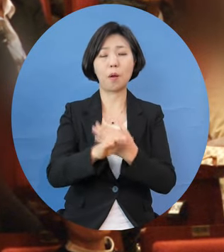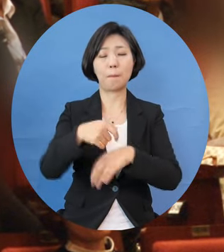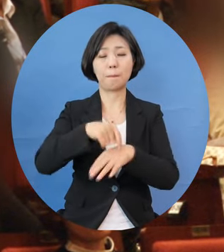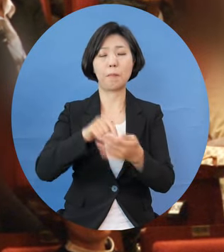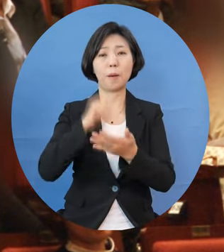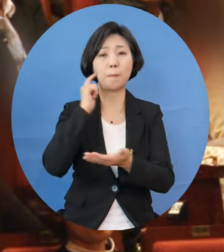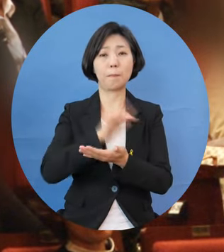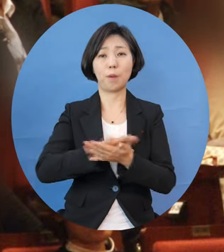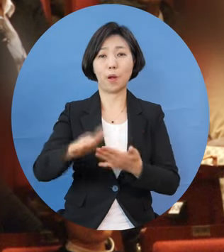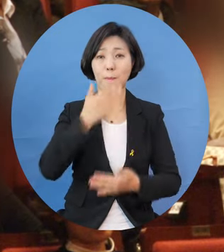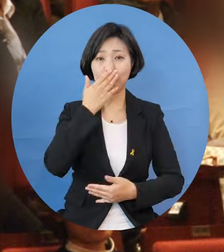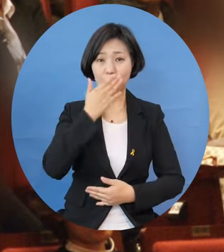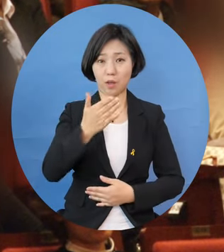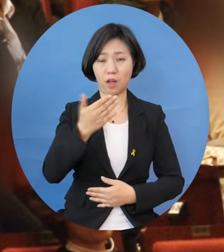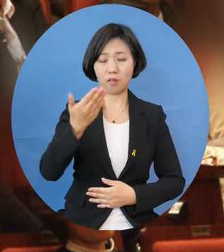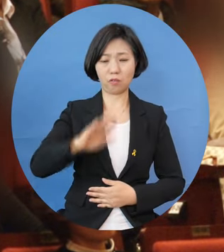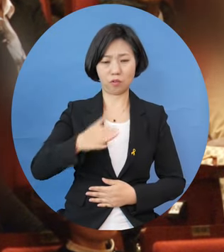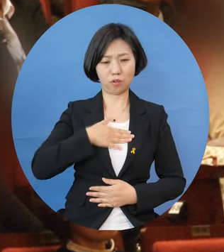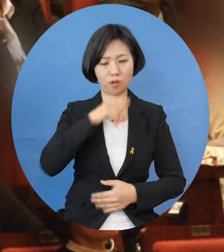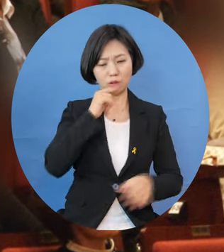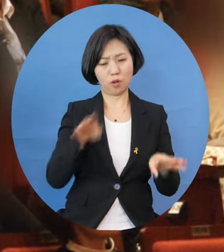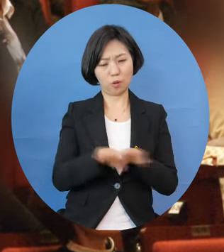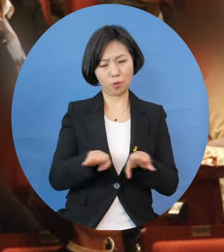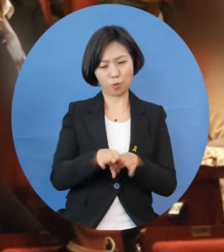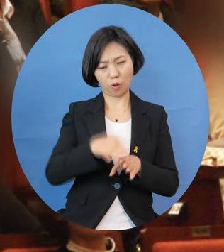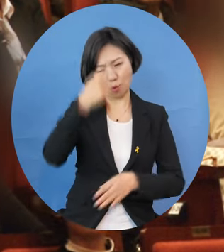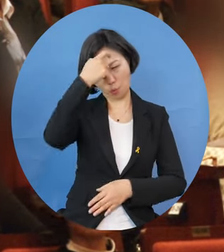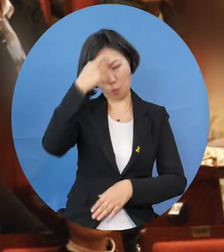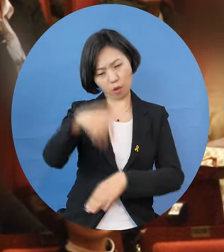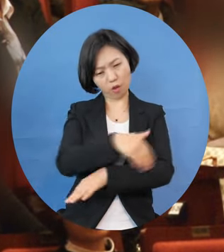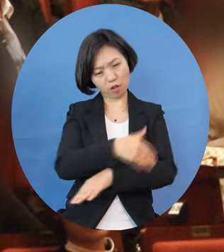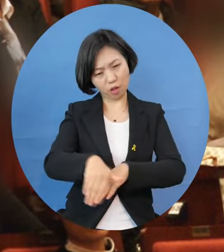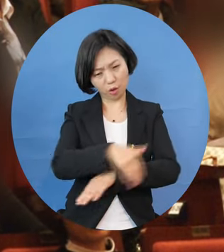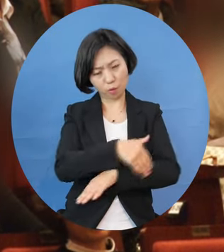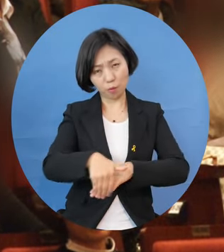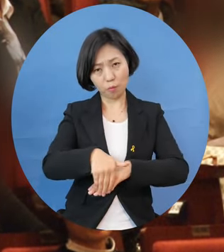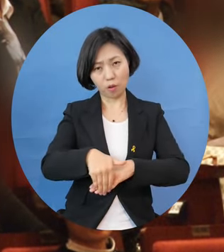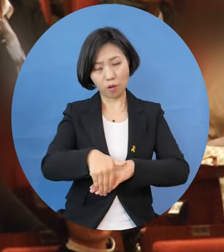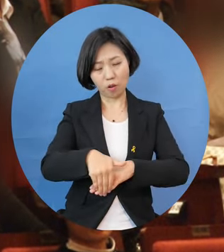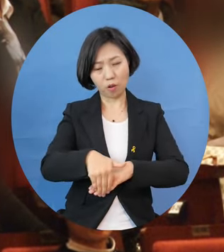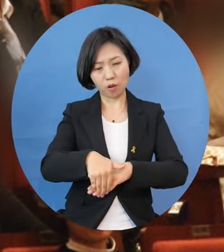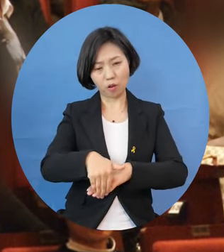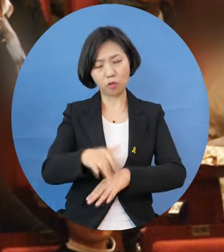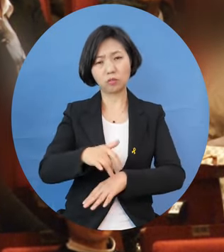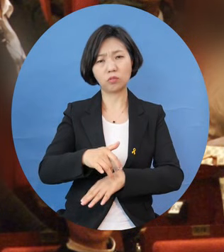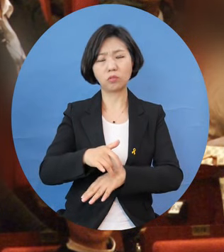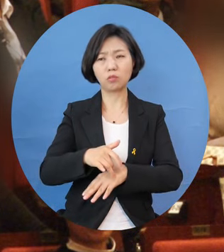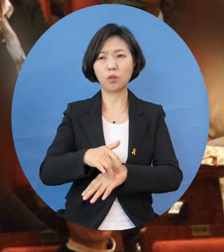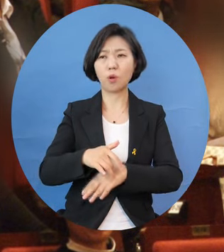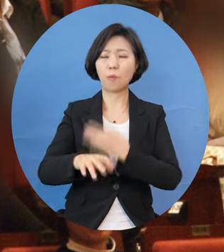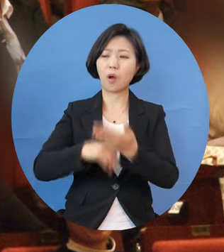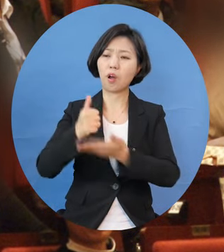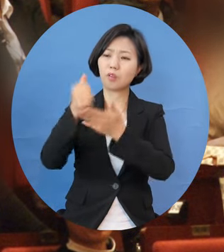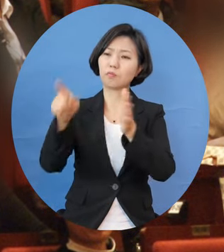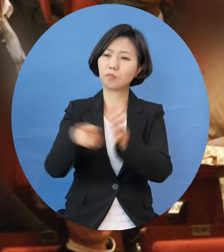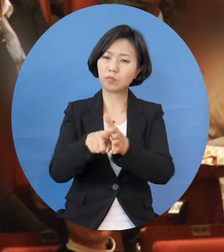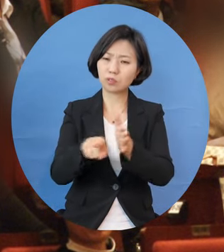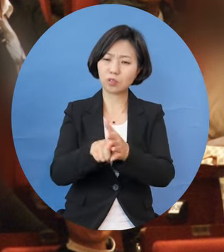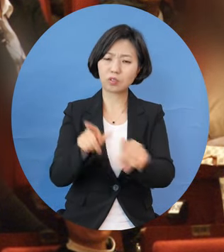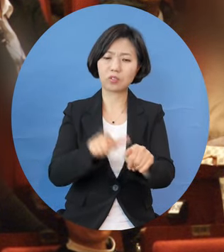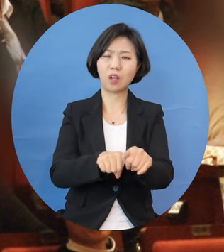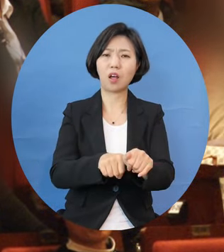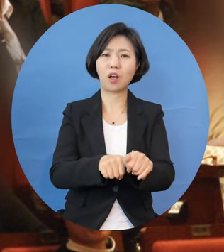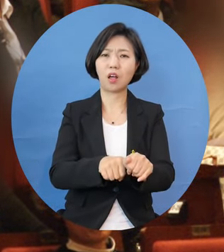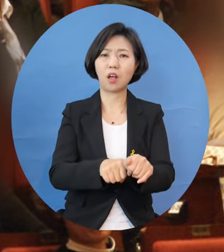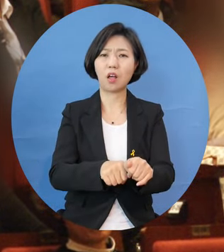들었어요. 그래서 네. 하지만 저는 일요일마다 교회를 다니는 것과 신을 믿으면서 기도를 하는 게 시간이 아깝다고 느껴지고